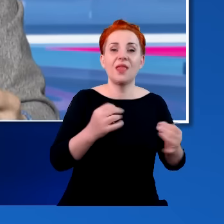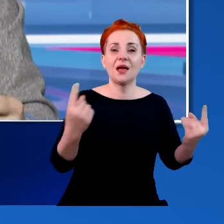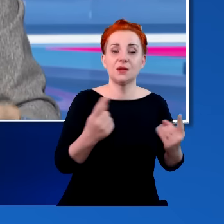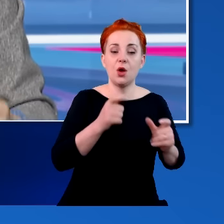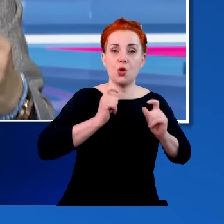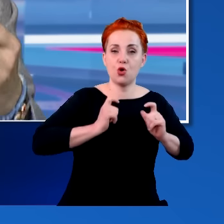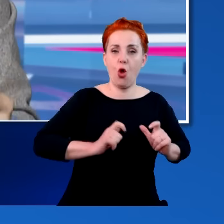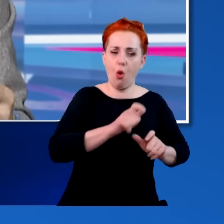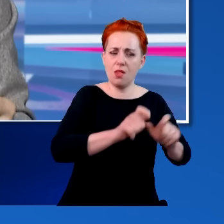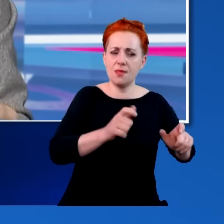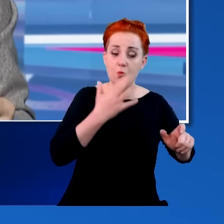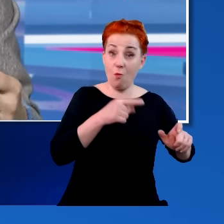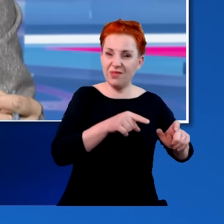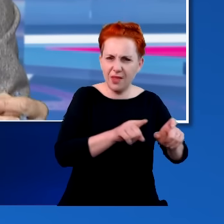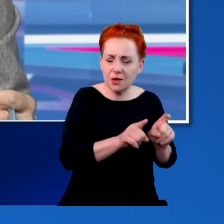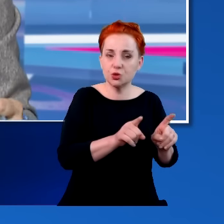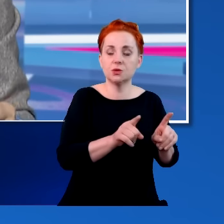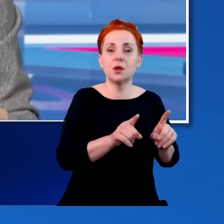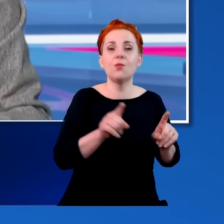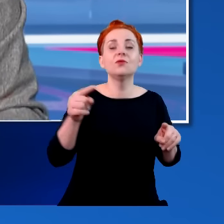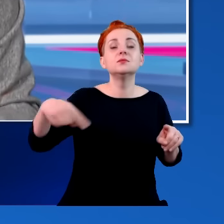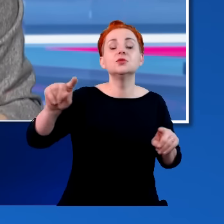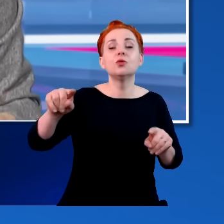sami o tym mówią, z grą na czas. Tego oni się